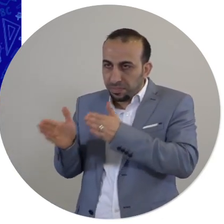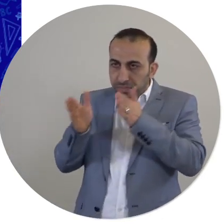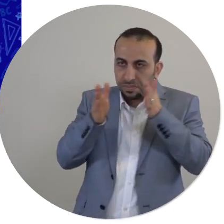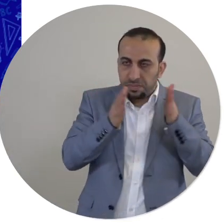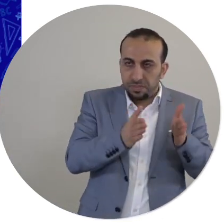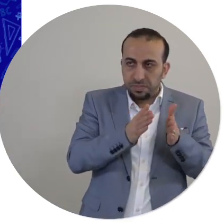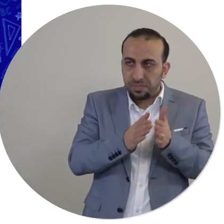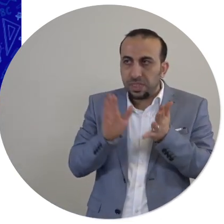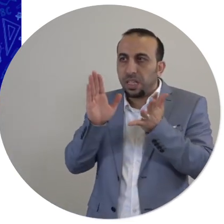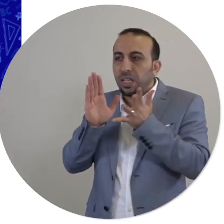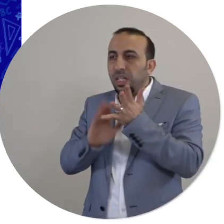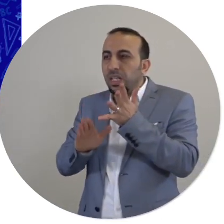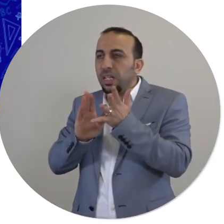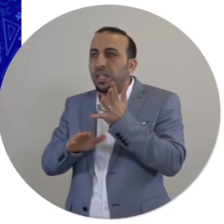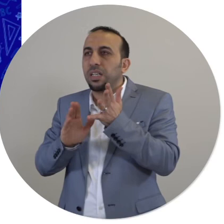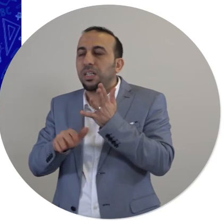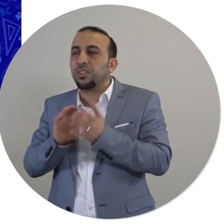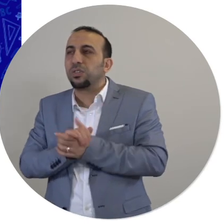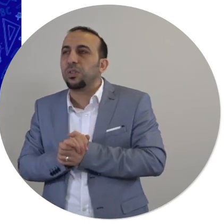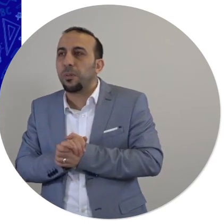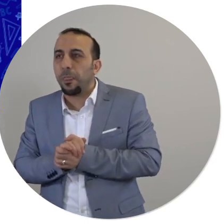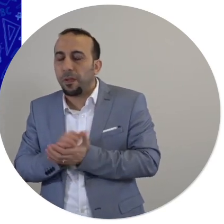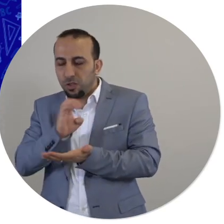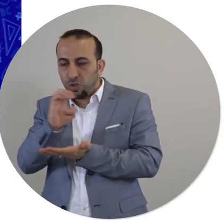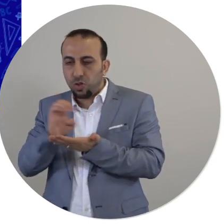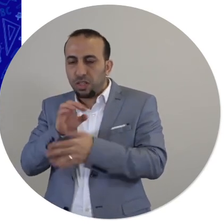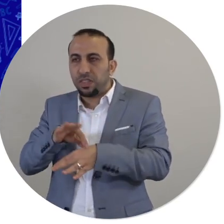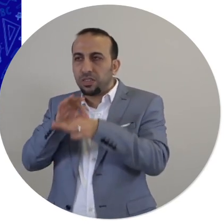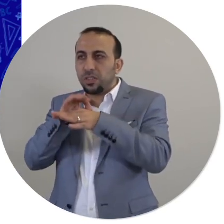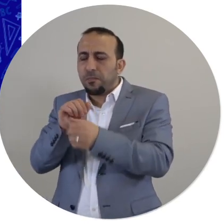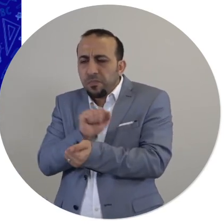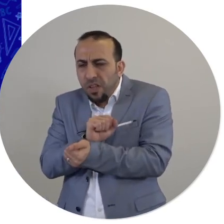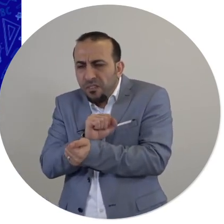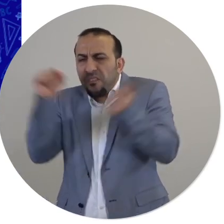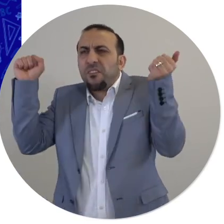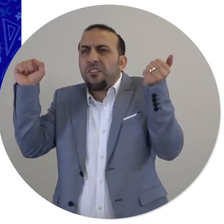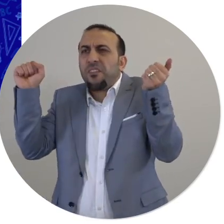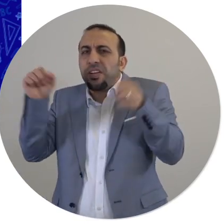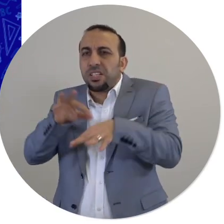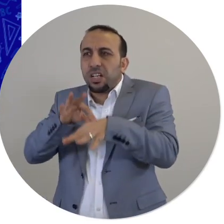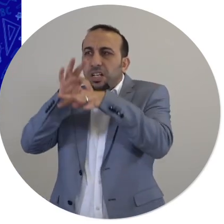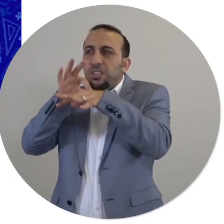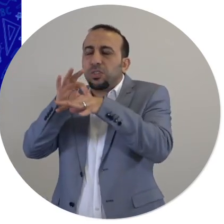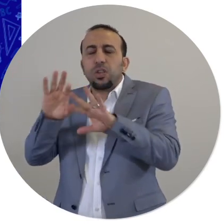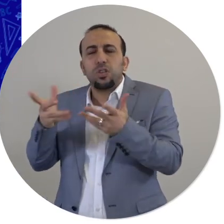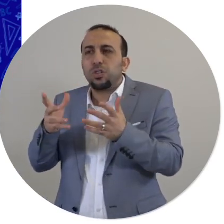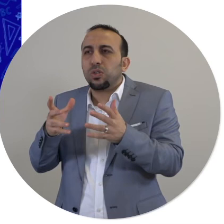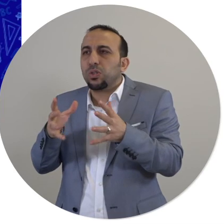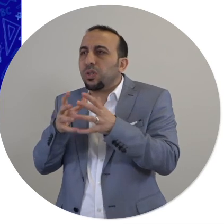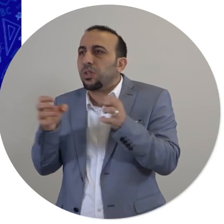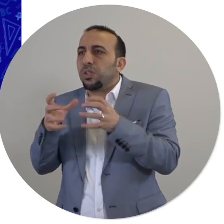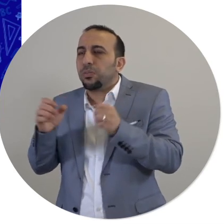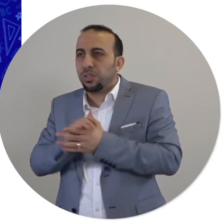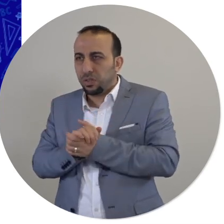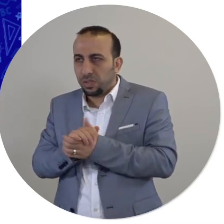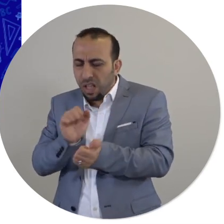ننتقل الآن إلى آخر مجال من مجالات جغرافيا السكان، وهو الانفجار السكاني. ما المقصود بالانفجار السكاني؟